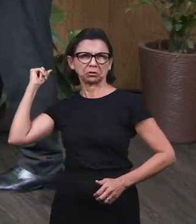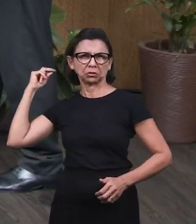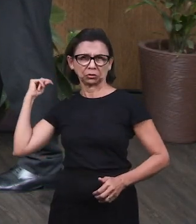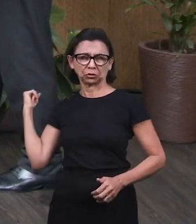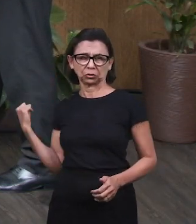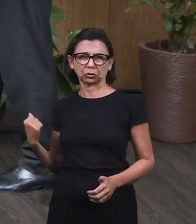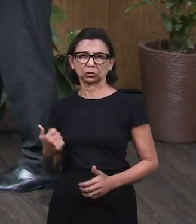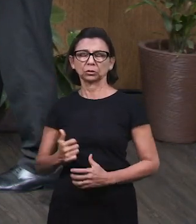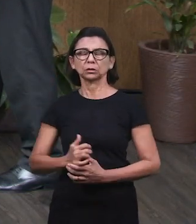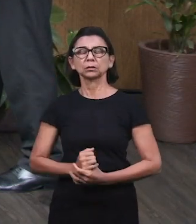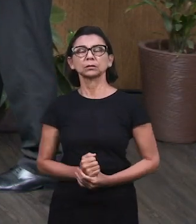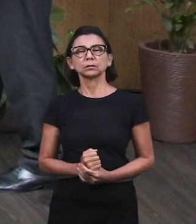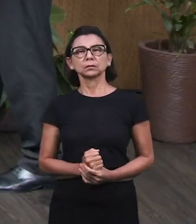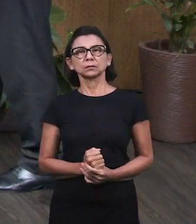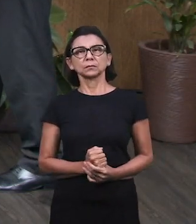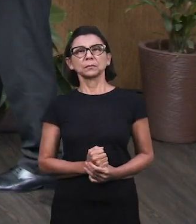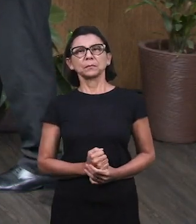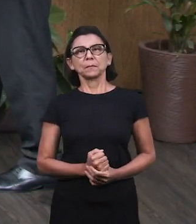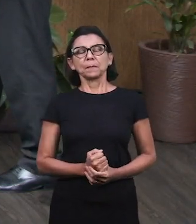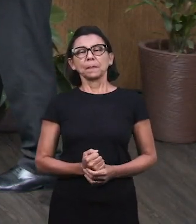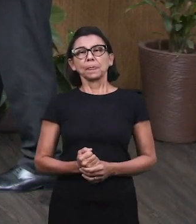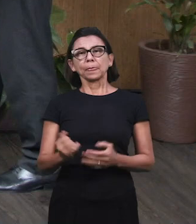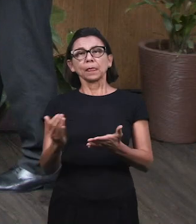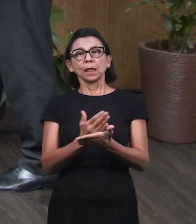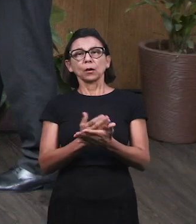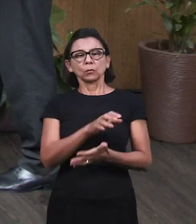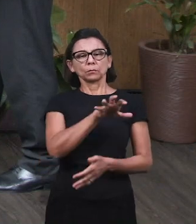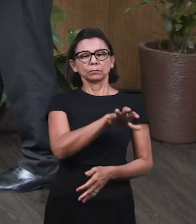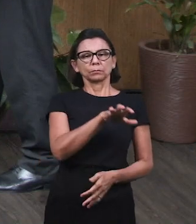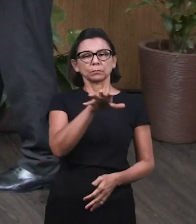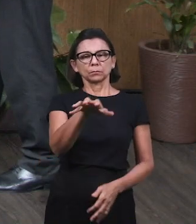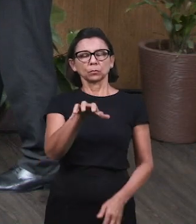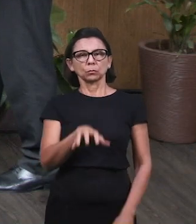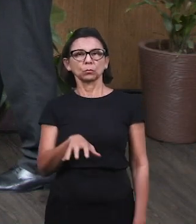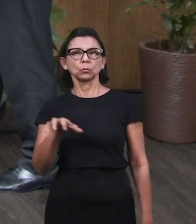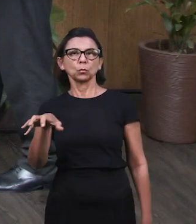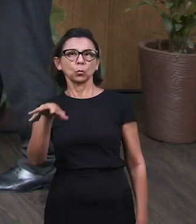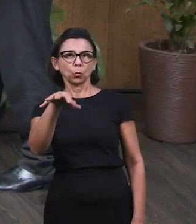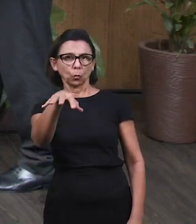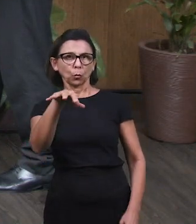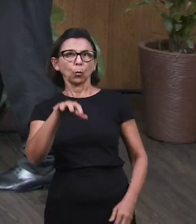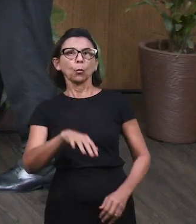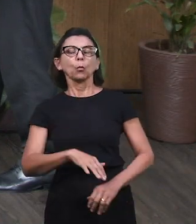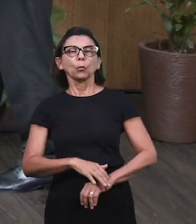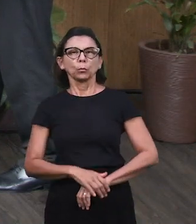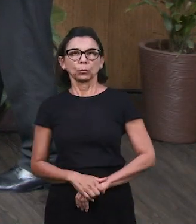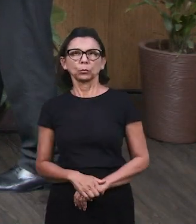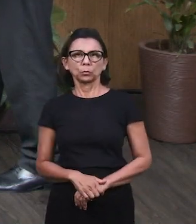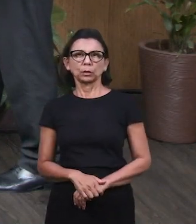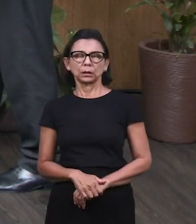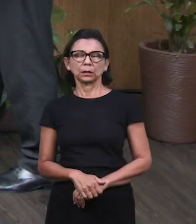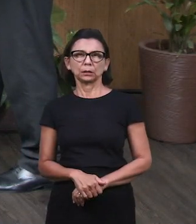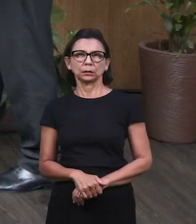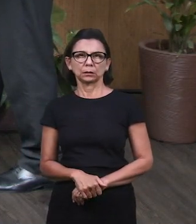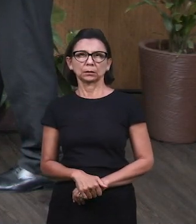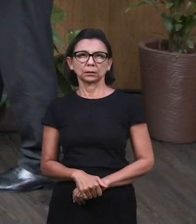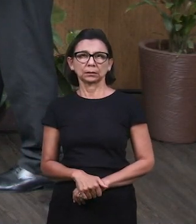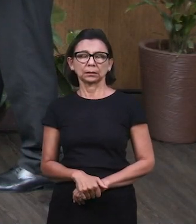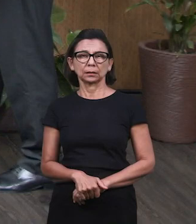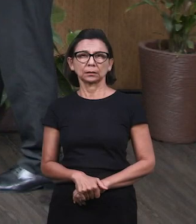quelques parties des ruines de Capernaum dans le temps de Jésus. Cet homme a